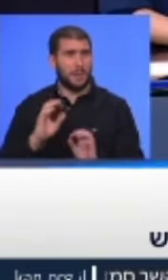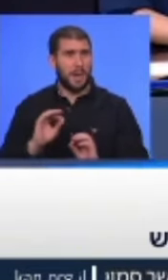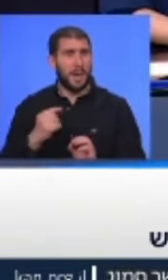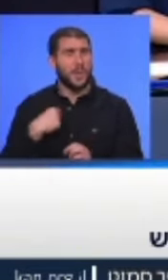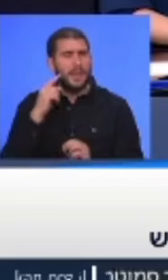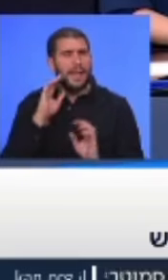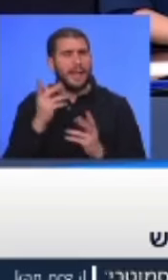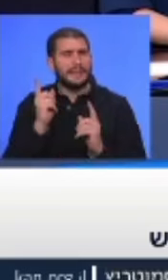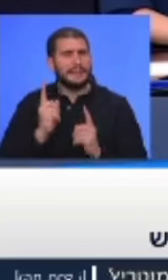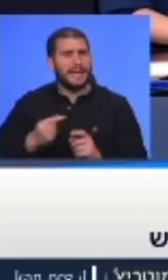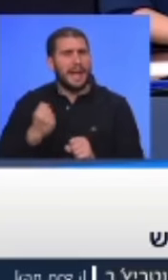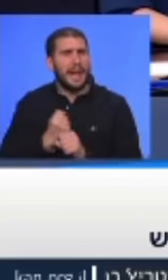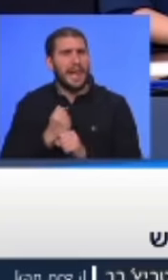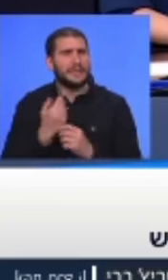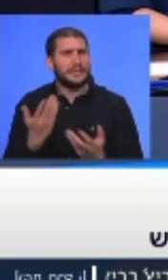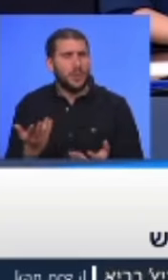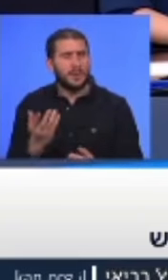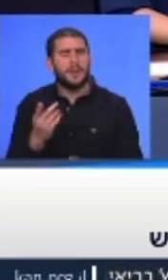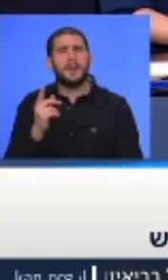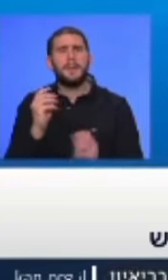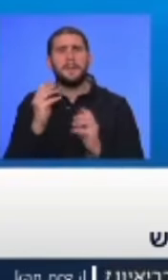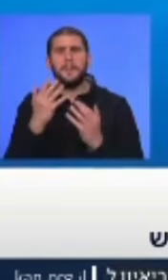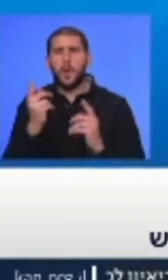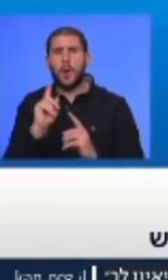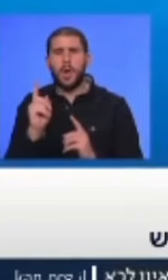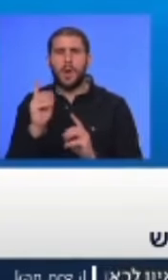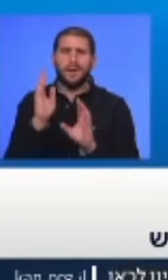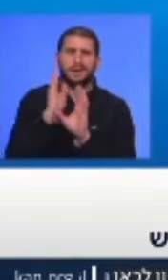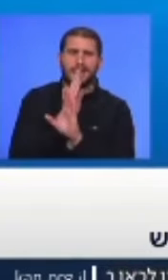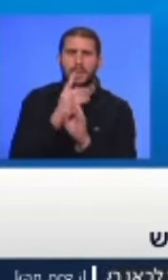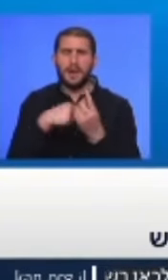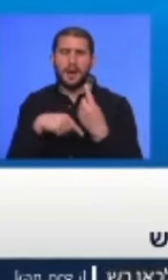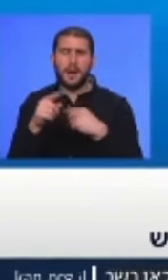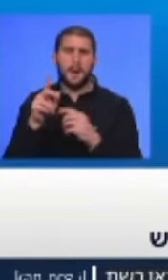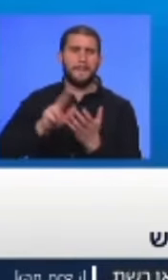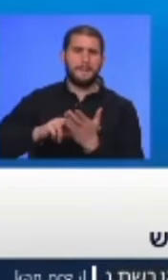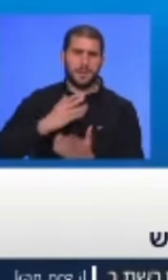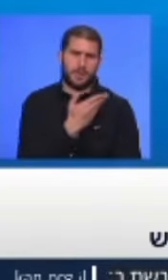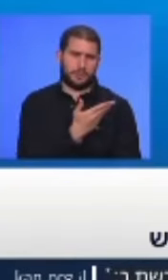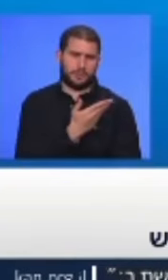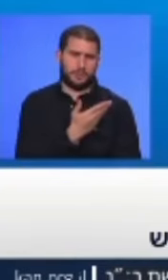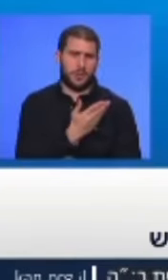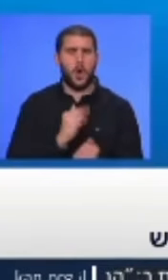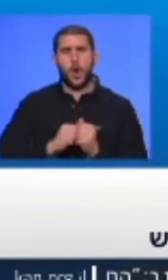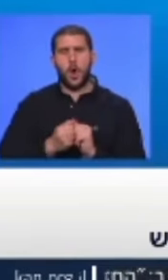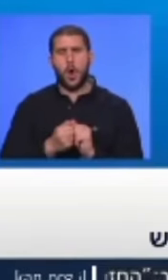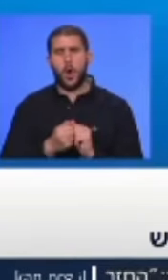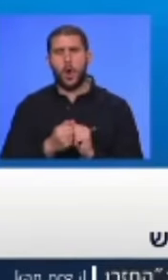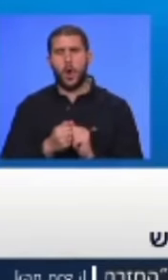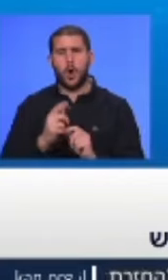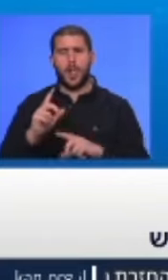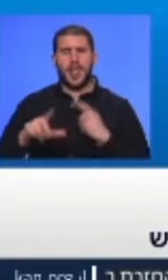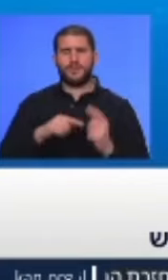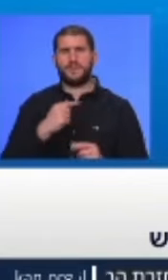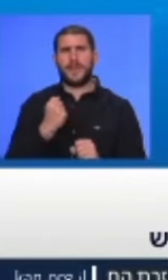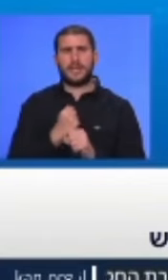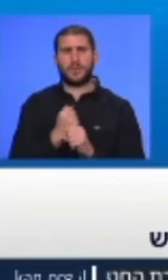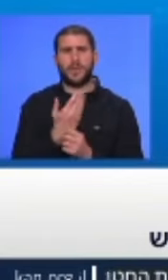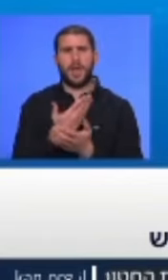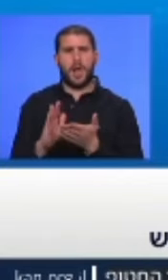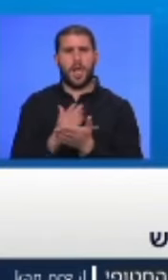צריך לעשות את זה, ובטח לא להסתתר מאחורי הבגץ, או להשוויץ לעשות איזו החלטה